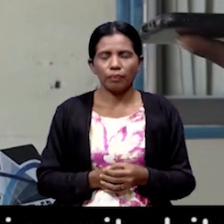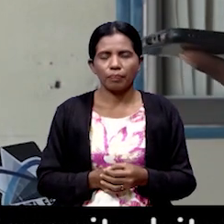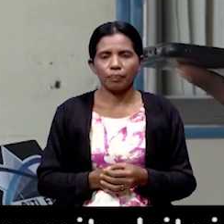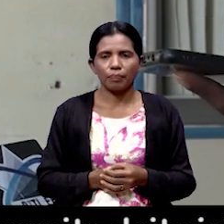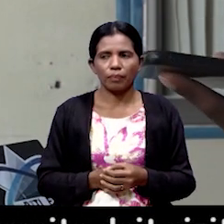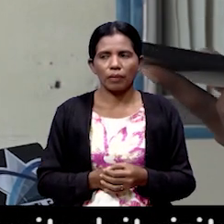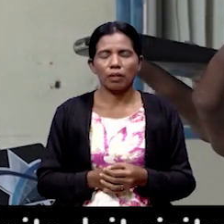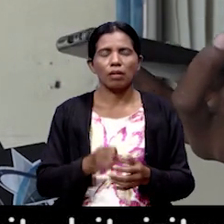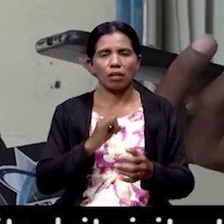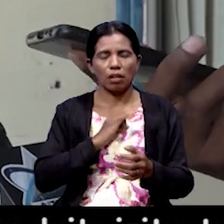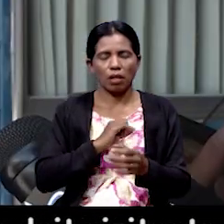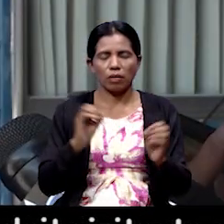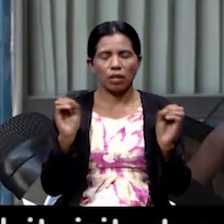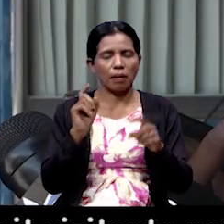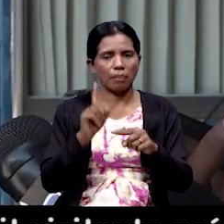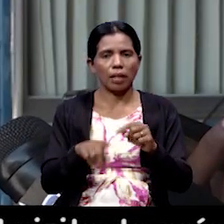hau la kosep